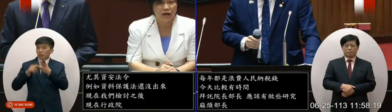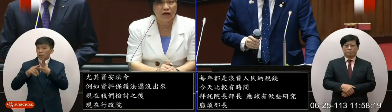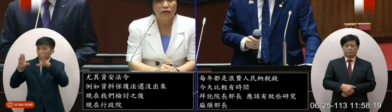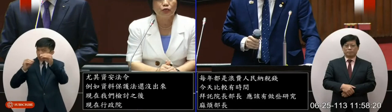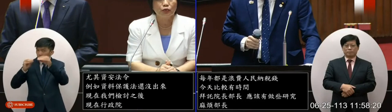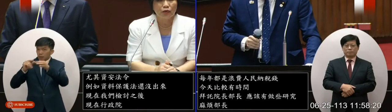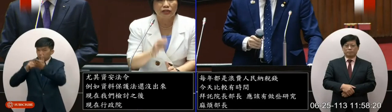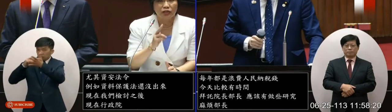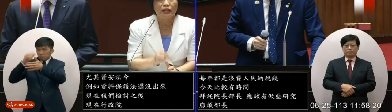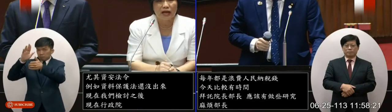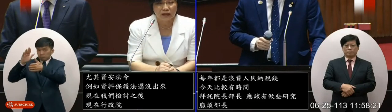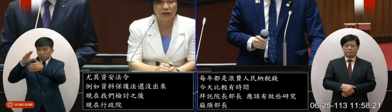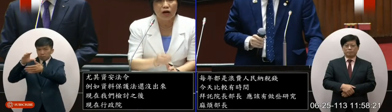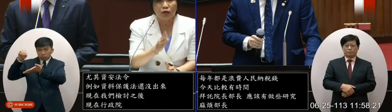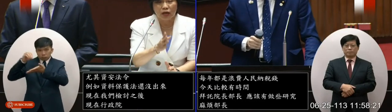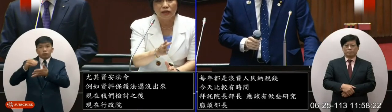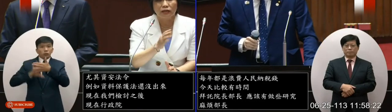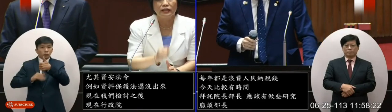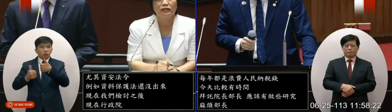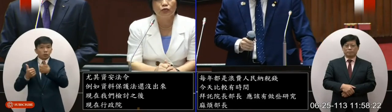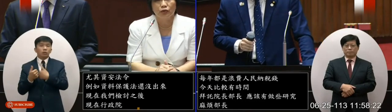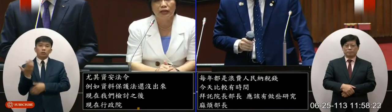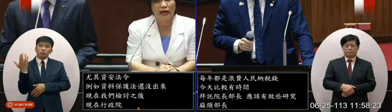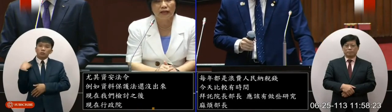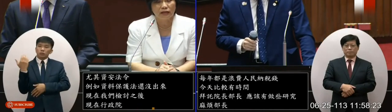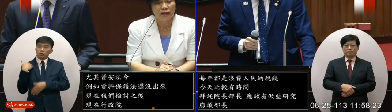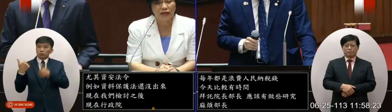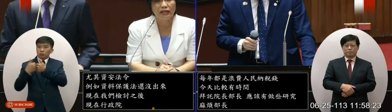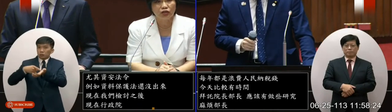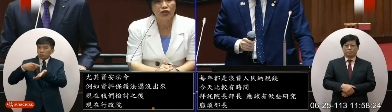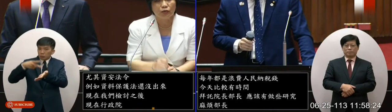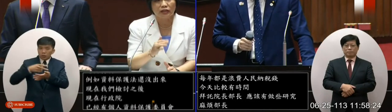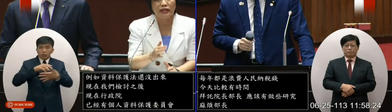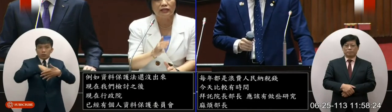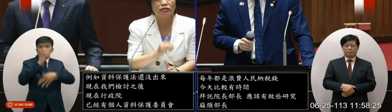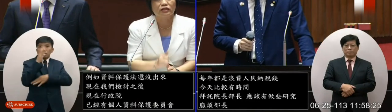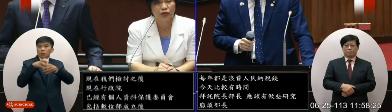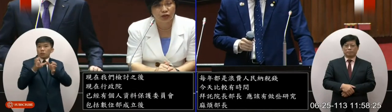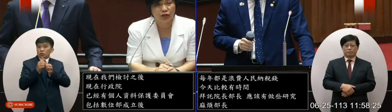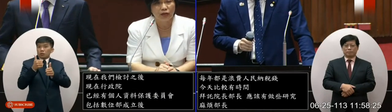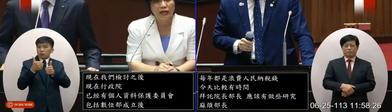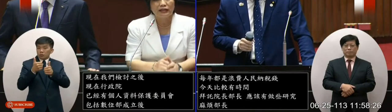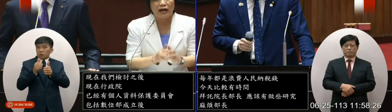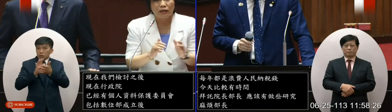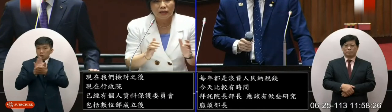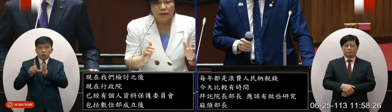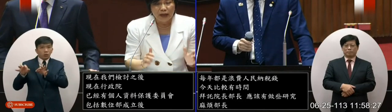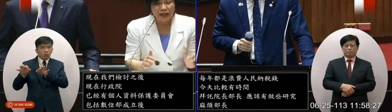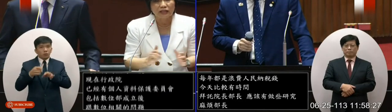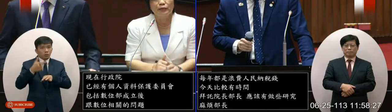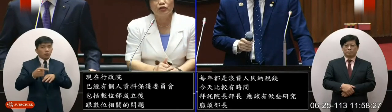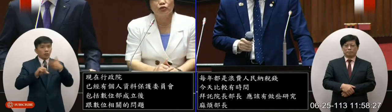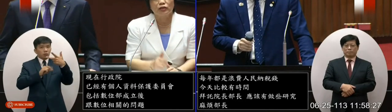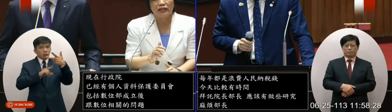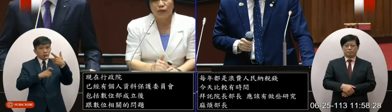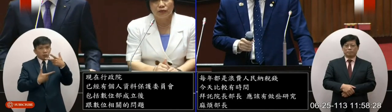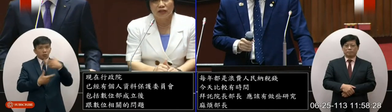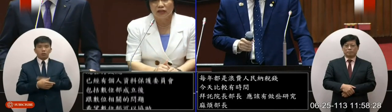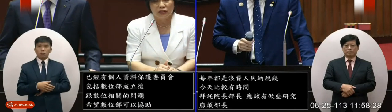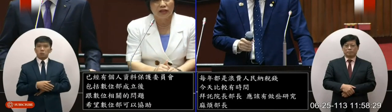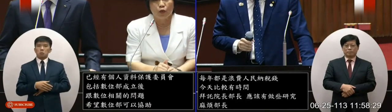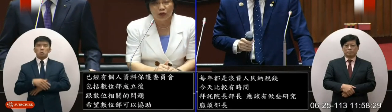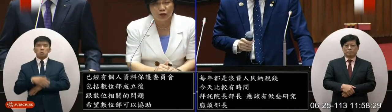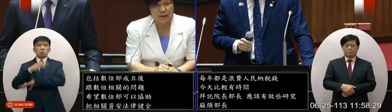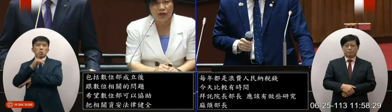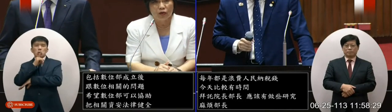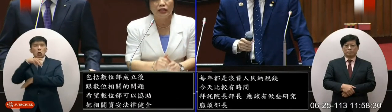非常知道，调阅委员会经过两次那个内政委员会来那个商量之后，已经延到7月16日。那媒体上面都会说内政部